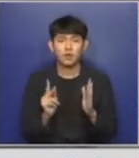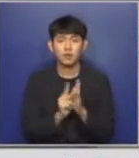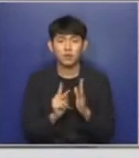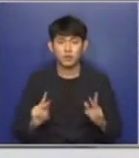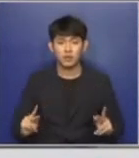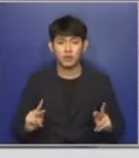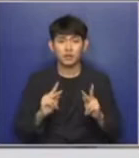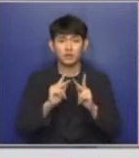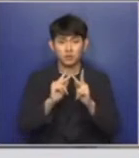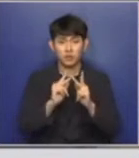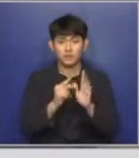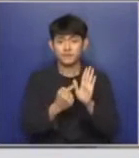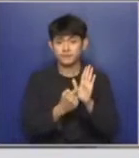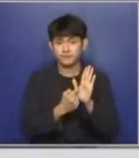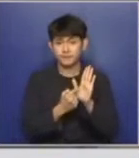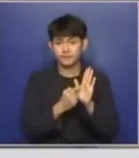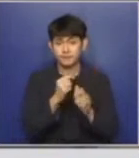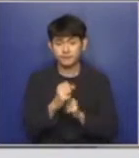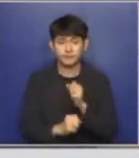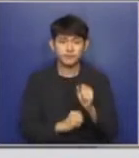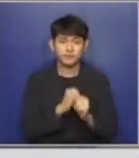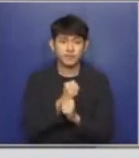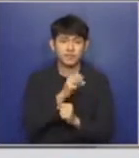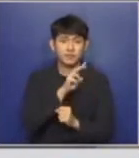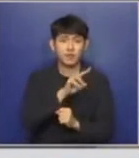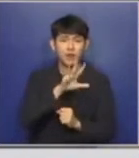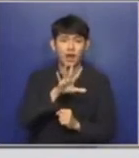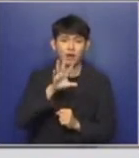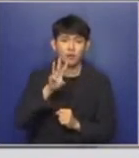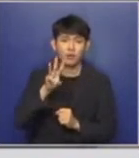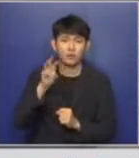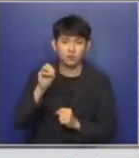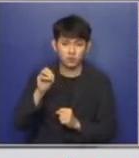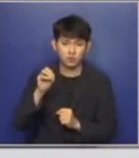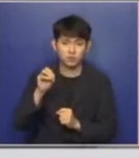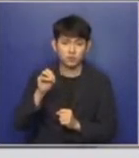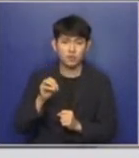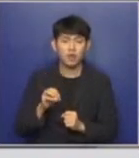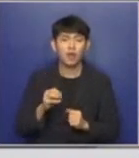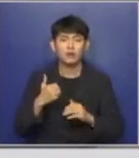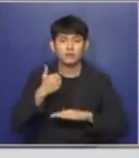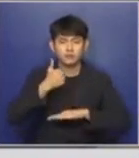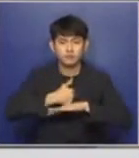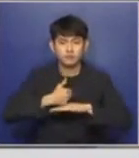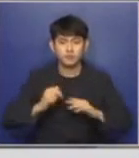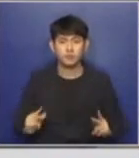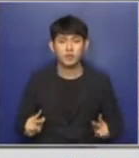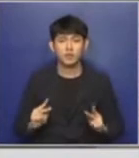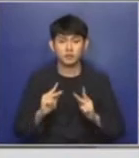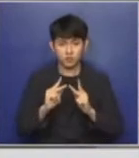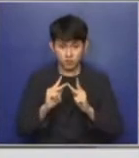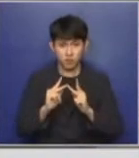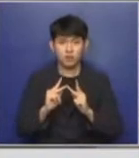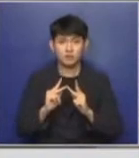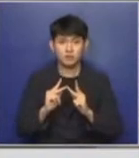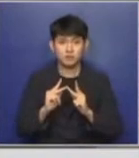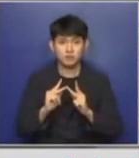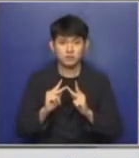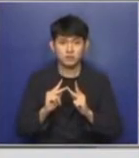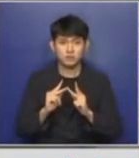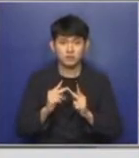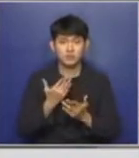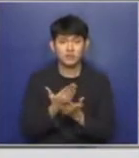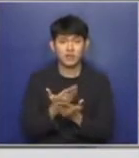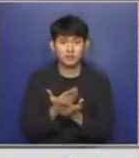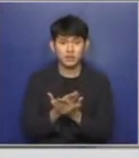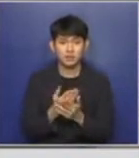กฎกระทรวงฉบับนี้นะครับในปี2560รัฐมนตรีนะครับรัฐมนตรีว่าการกระทรวงการคลัง